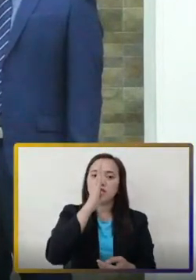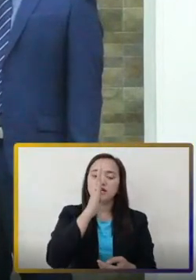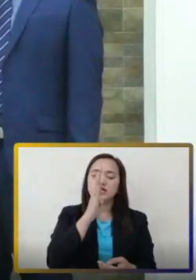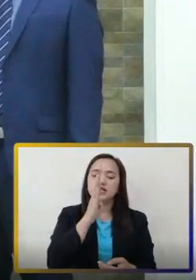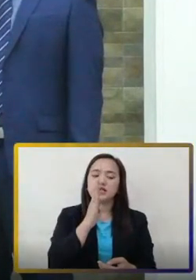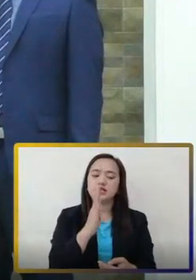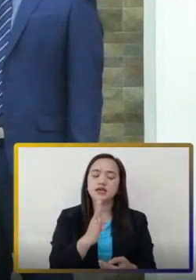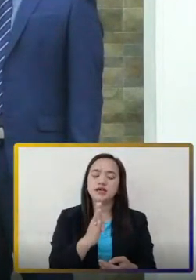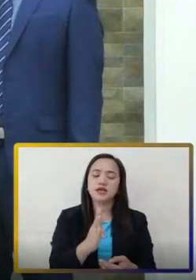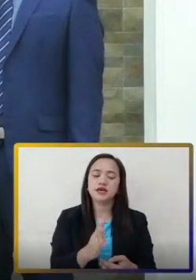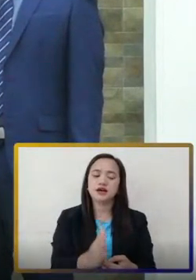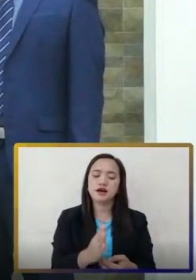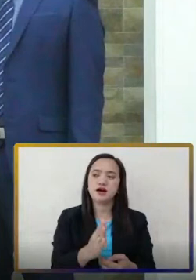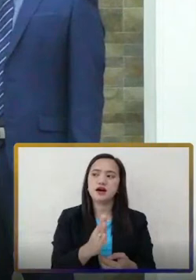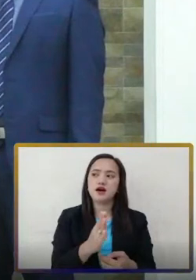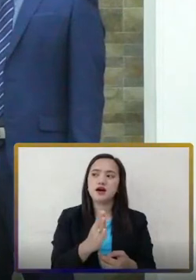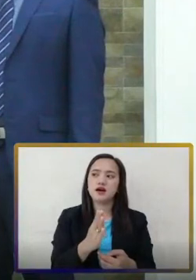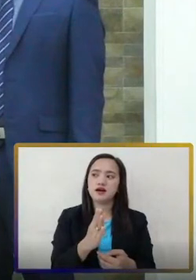mabuti